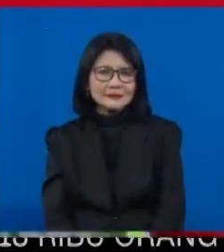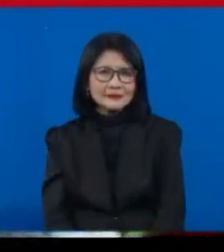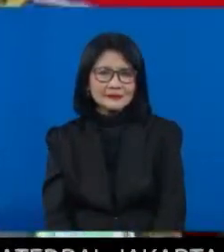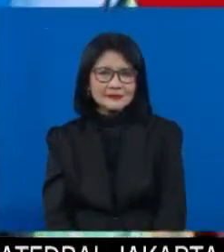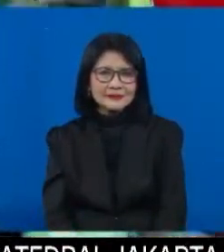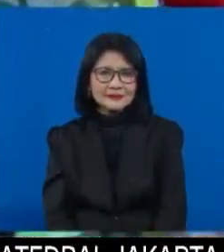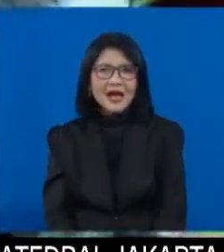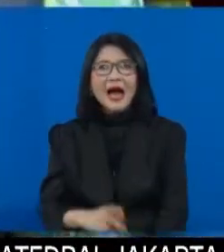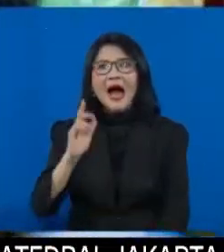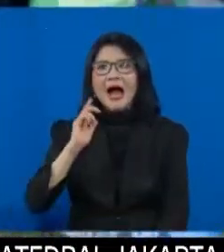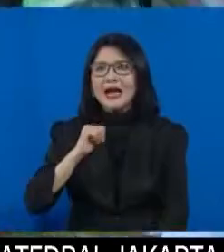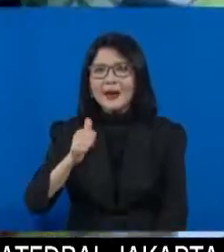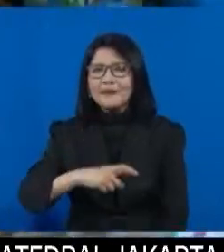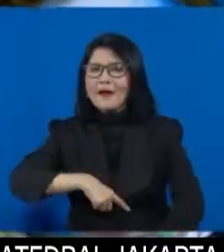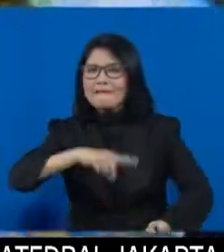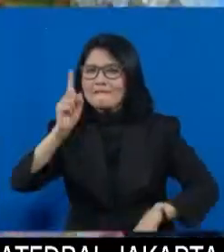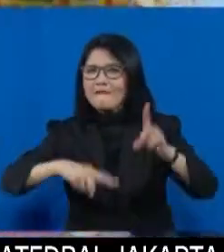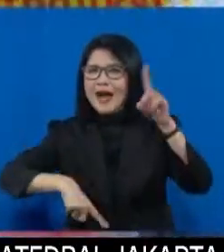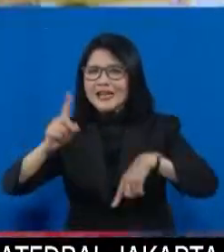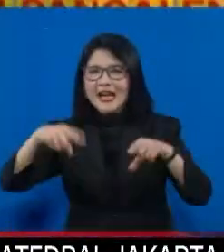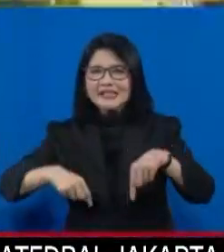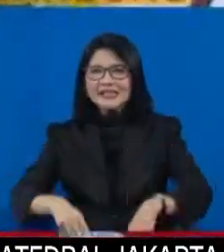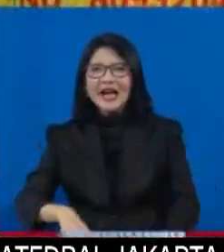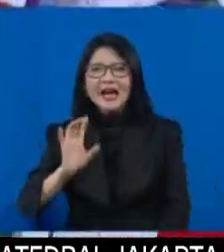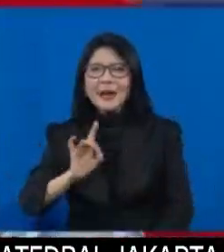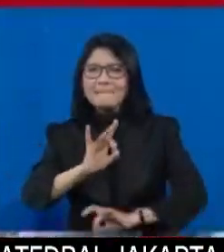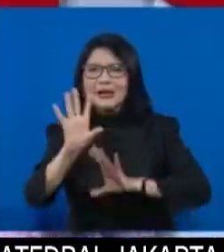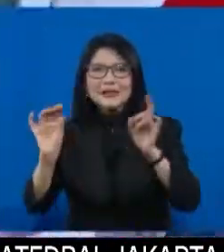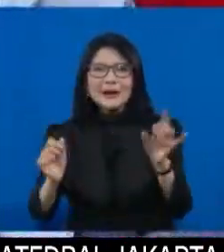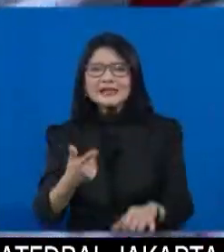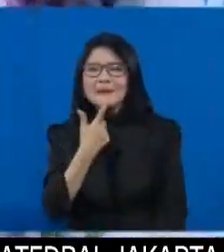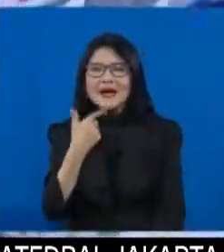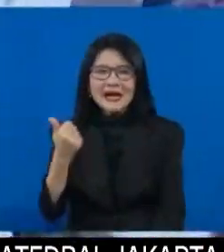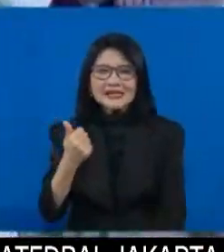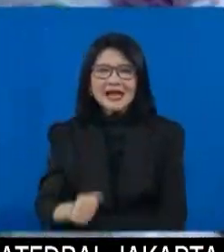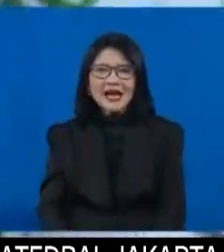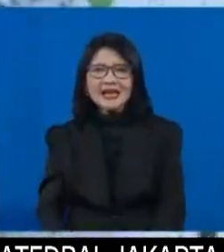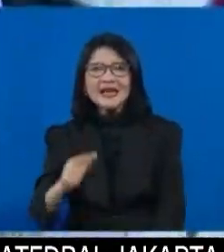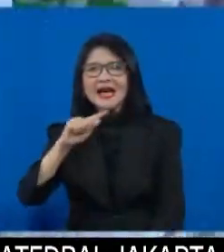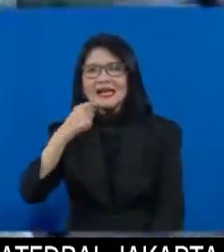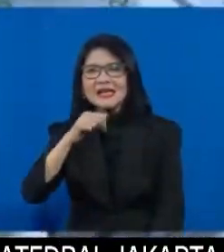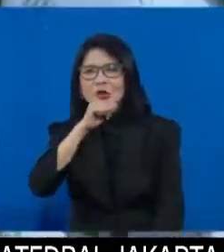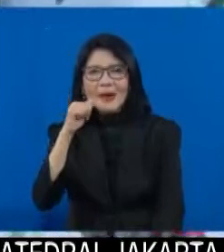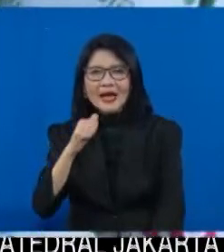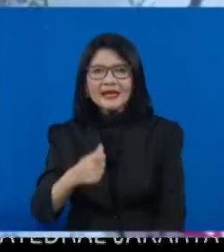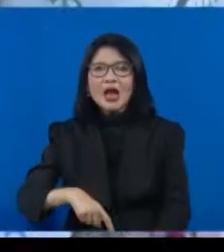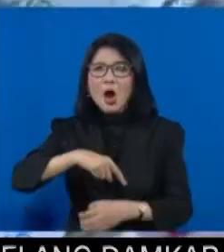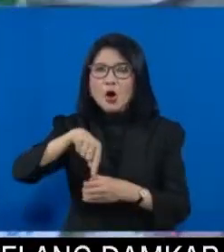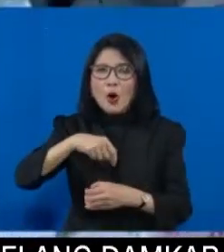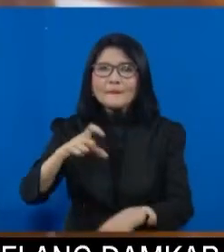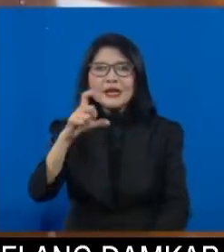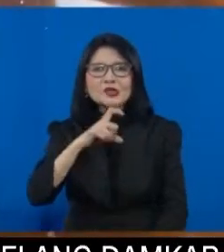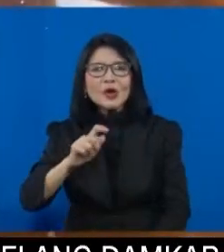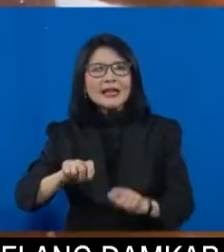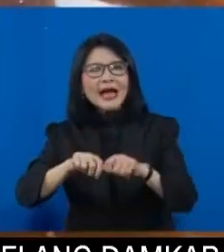Nah, supaya lebih bervariasi, permen susu memiliki aneka rasa, seperti stroberi, kopi, coklat, kacang,